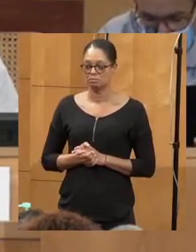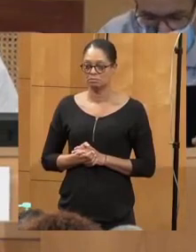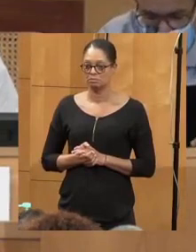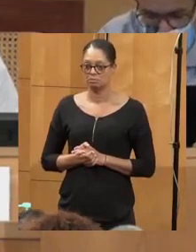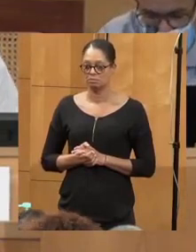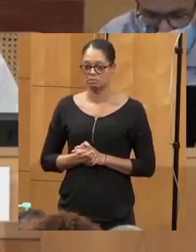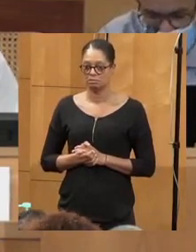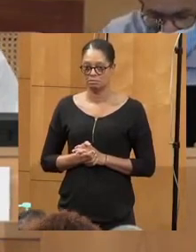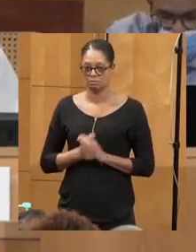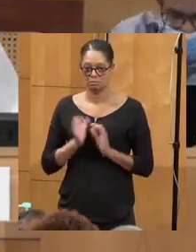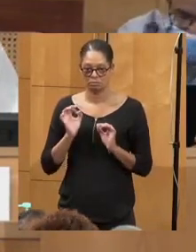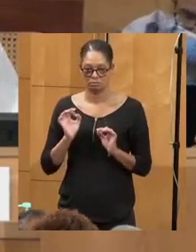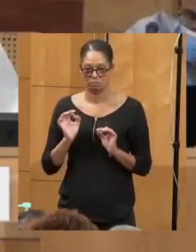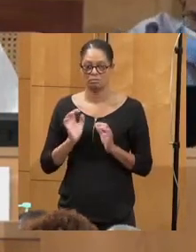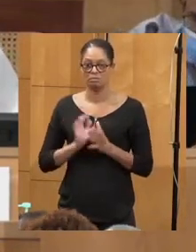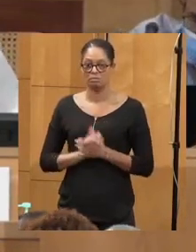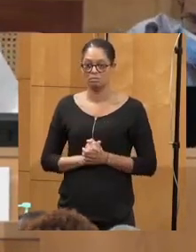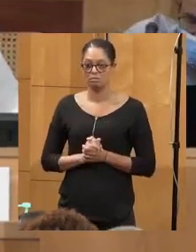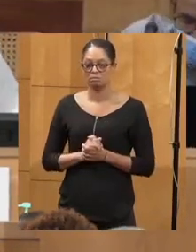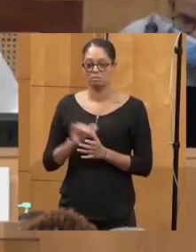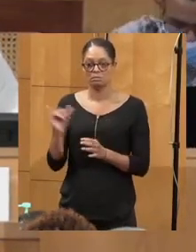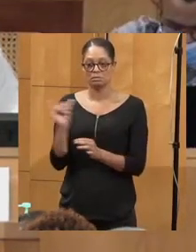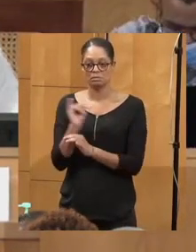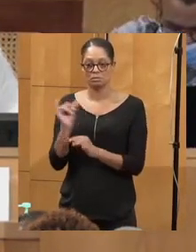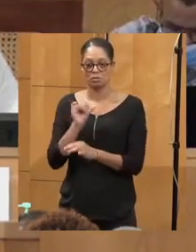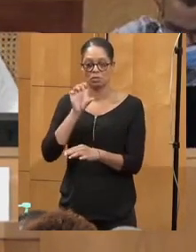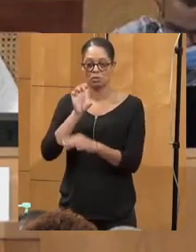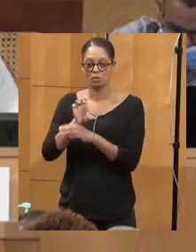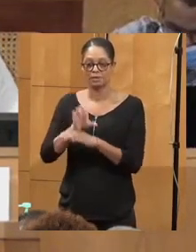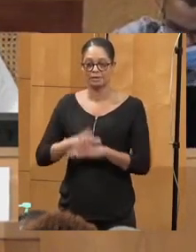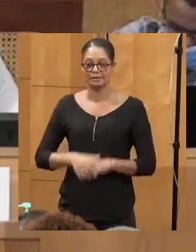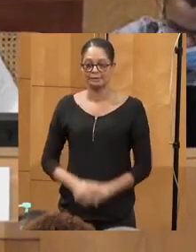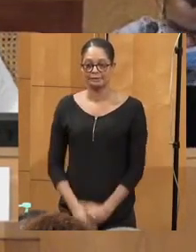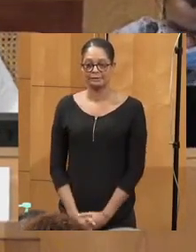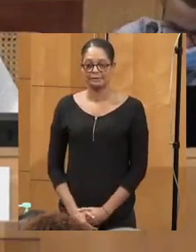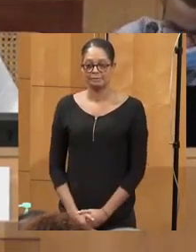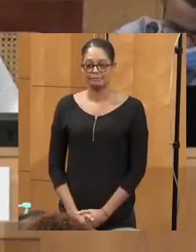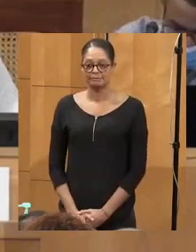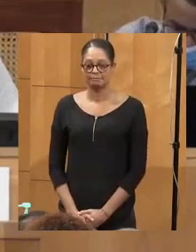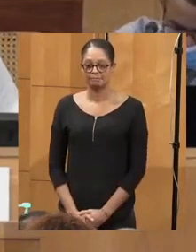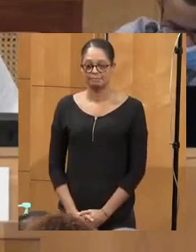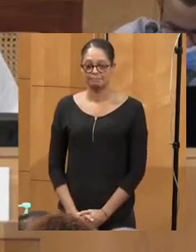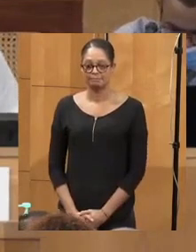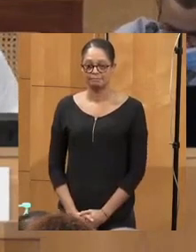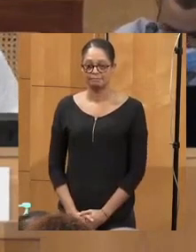D'accord? Quels sont ceux qui sont contre?